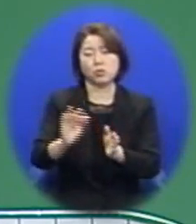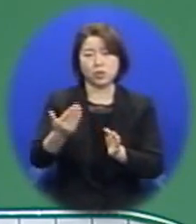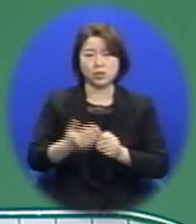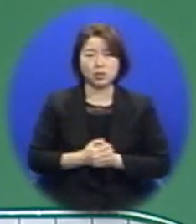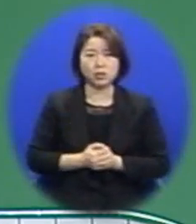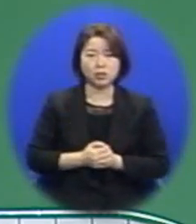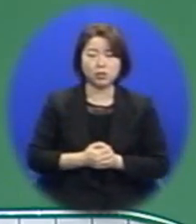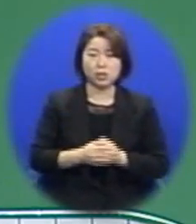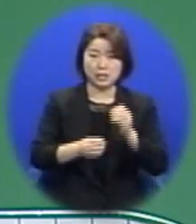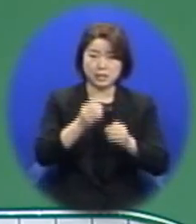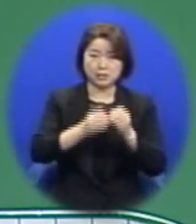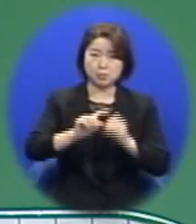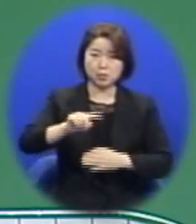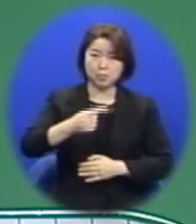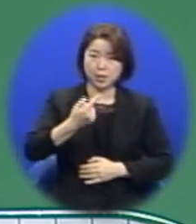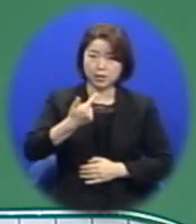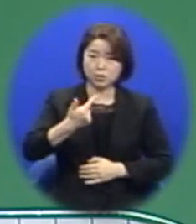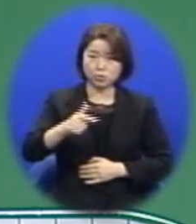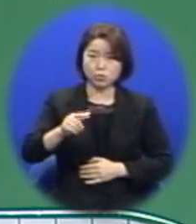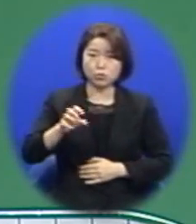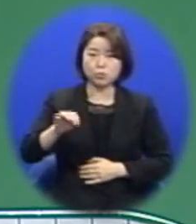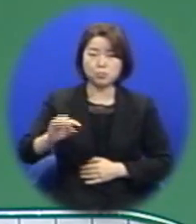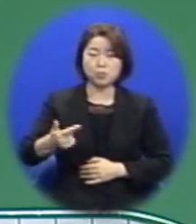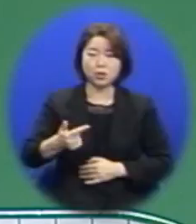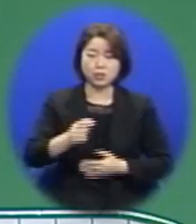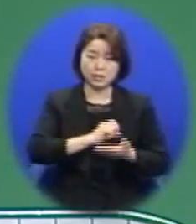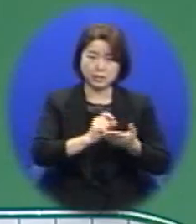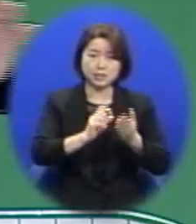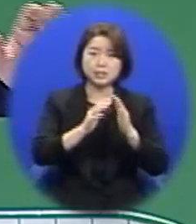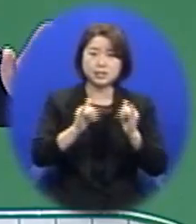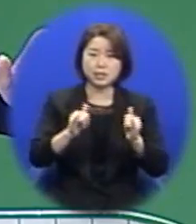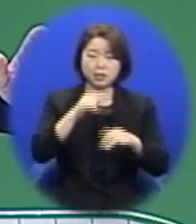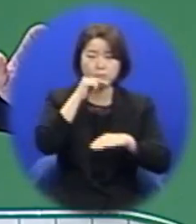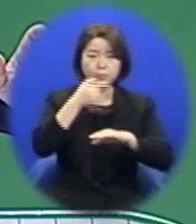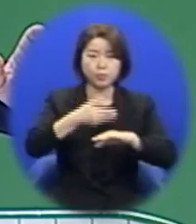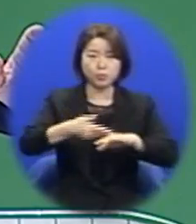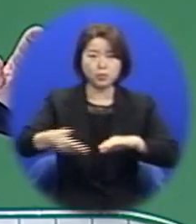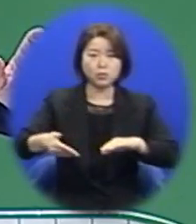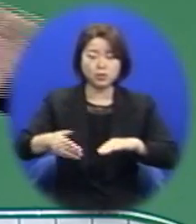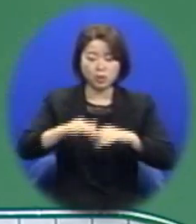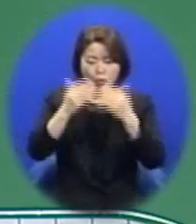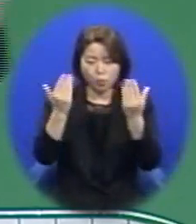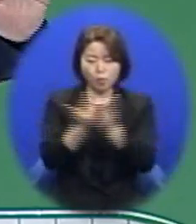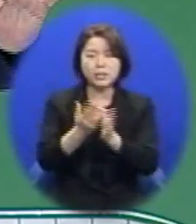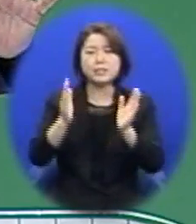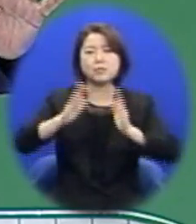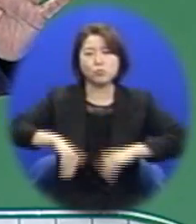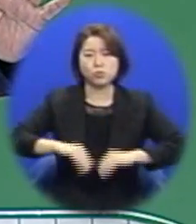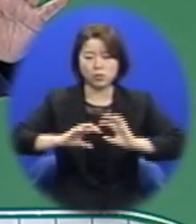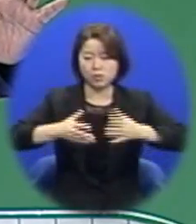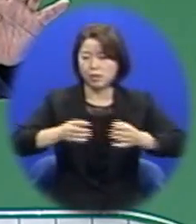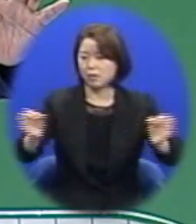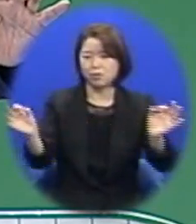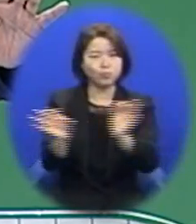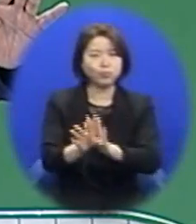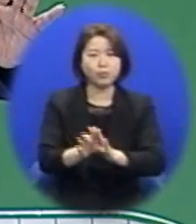시편 106편 기자는 민족이 완전히 무너진 상태. 나라 다